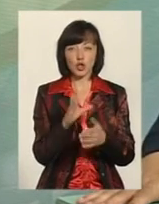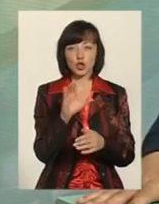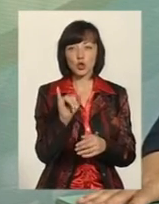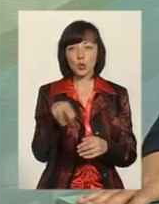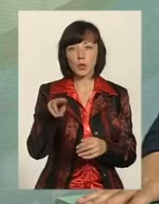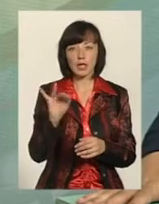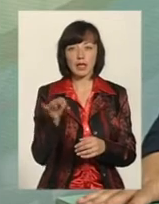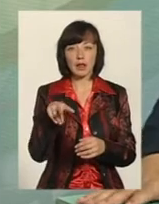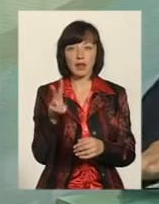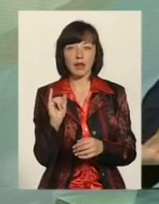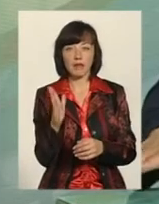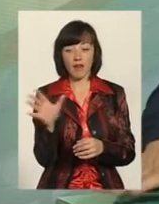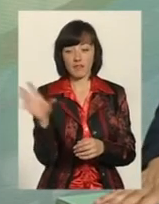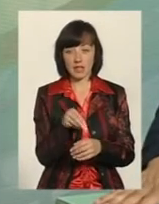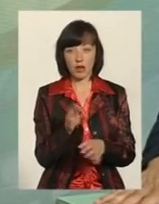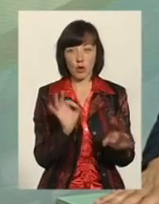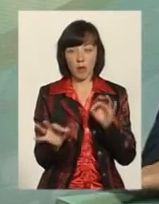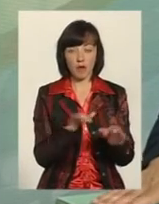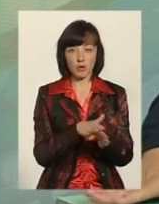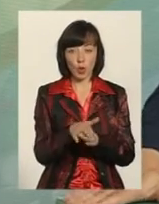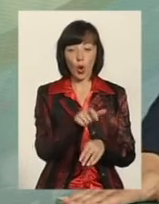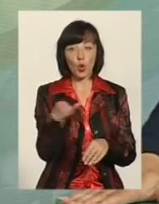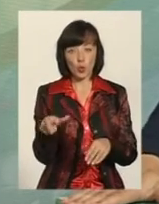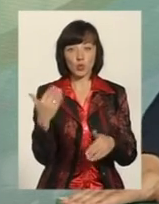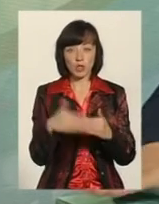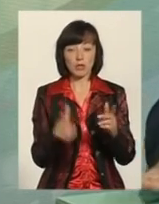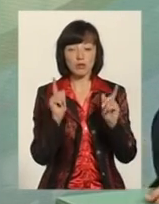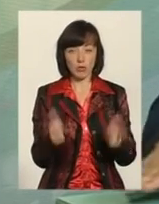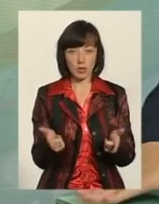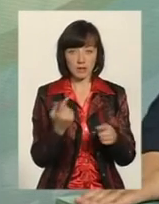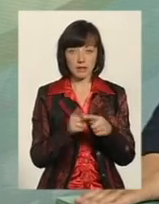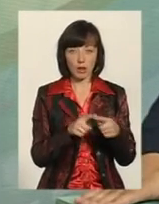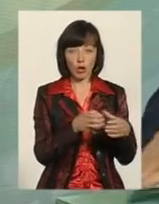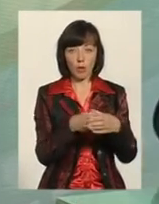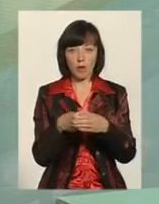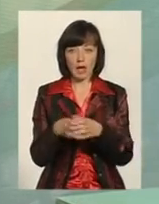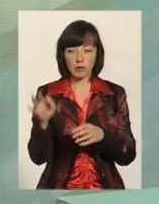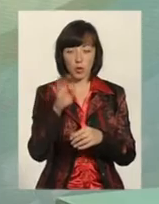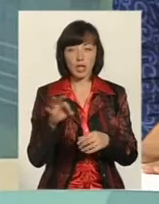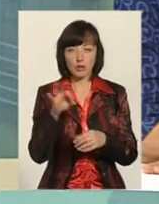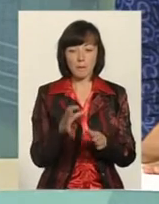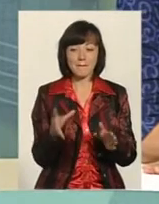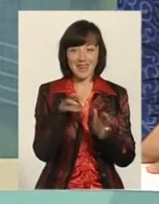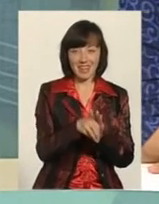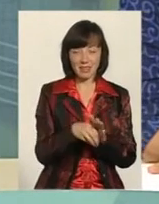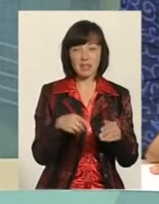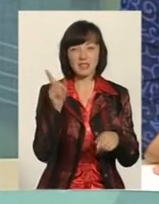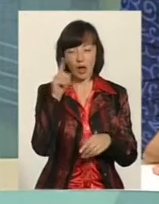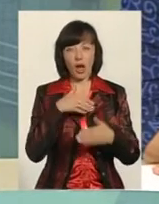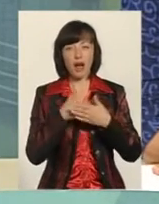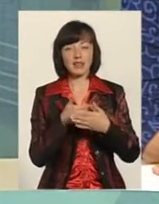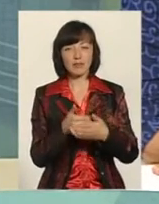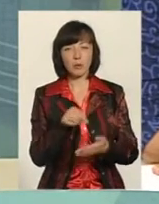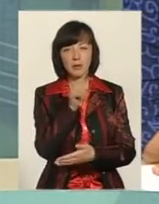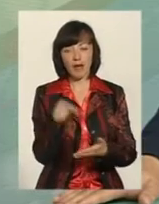там відбудеться все нормально, і люди, в принципі, вже є згоди в цих громадах про те, що про приєднання. Я знаю, що дуже активно йде